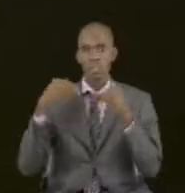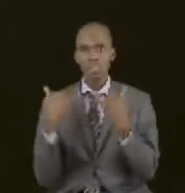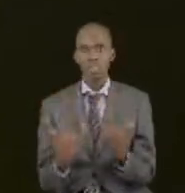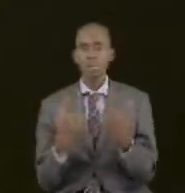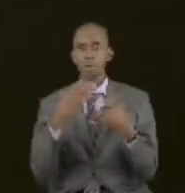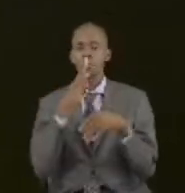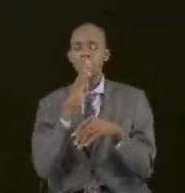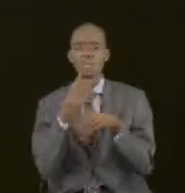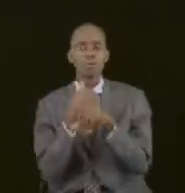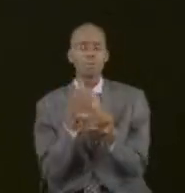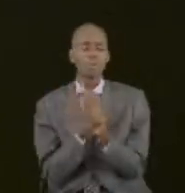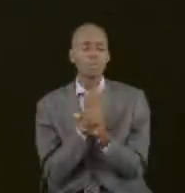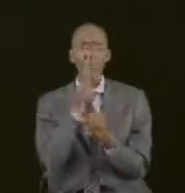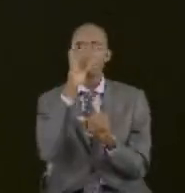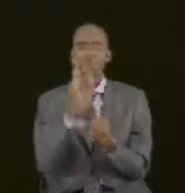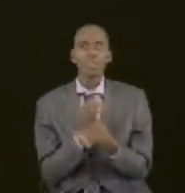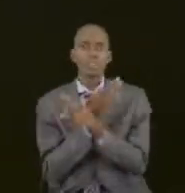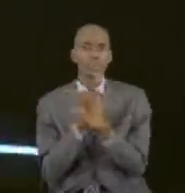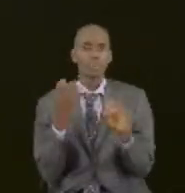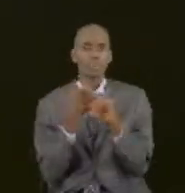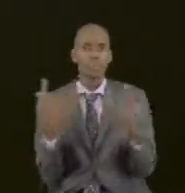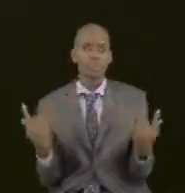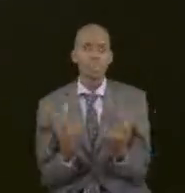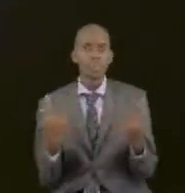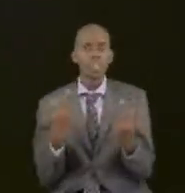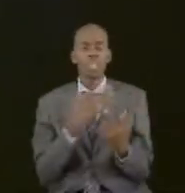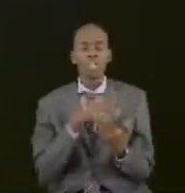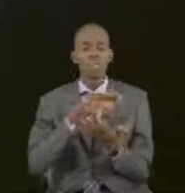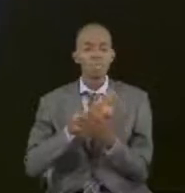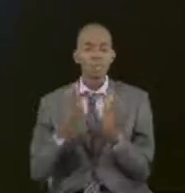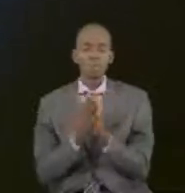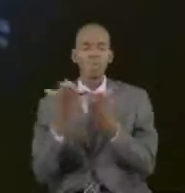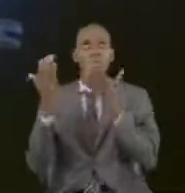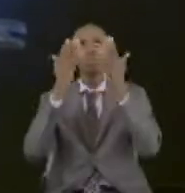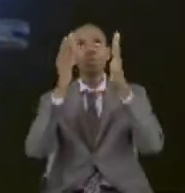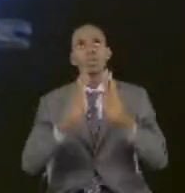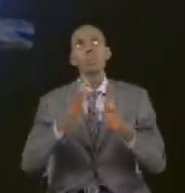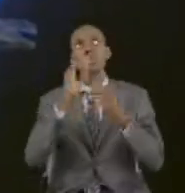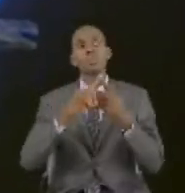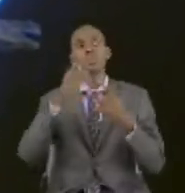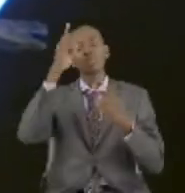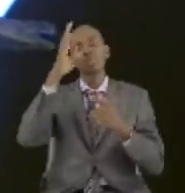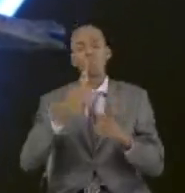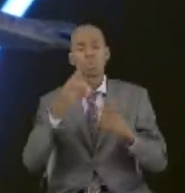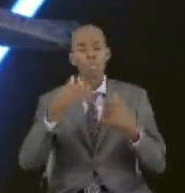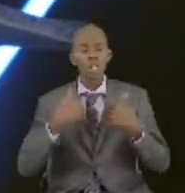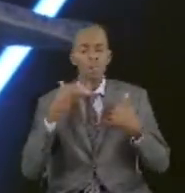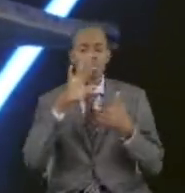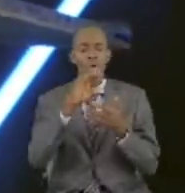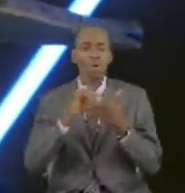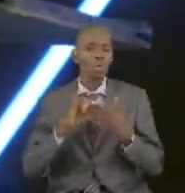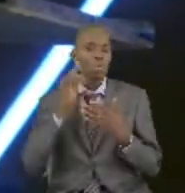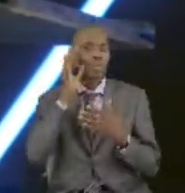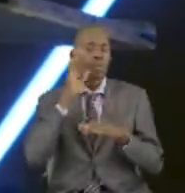affranchie du péché est devenu esclave de dieu vous avez pour offrir la santé